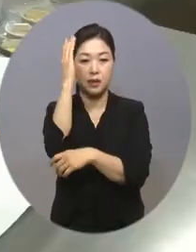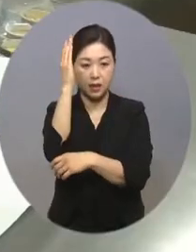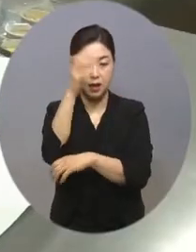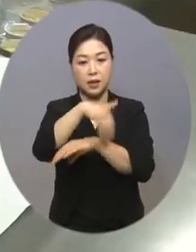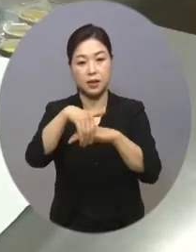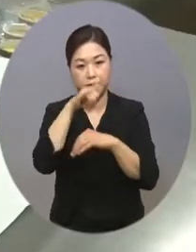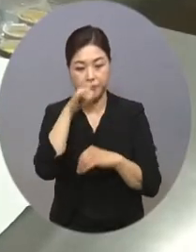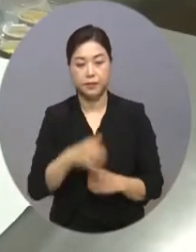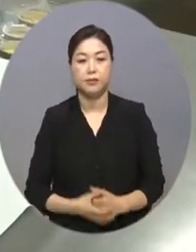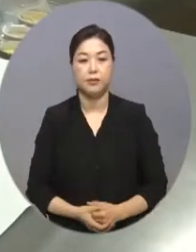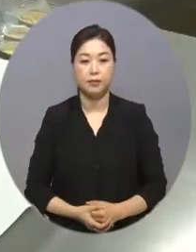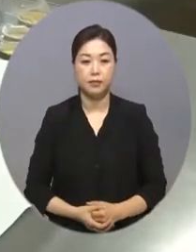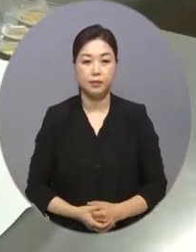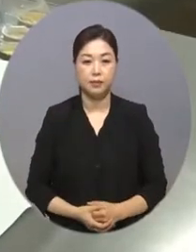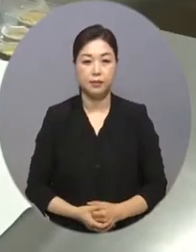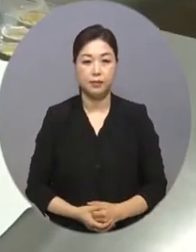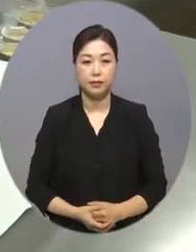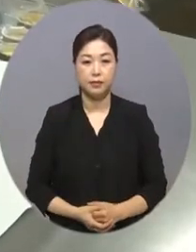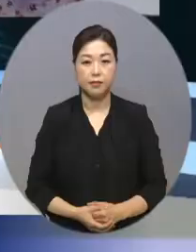예정이라고 밝혔습니다.